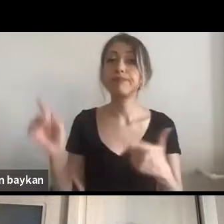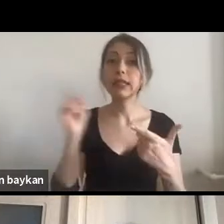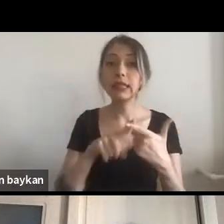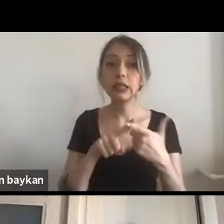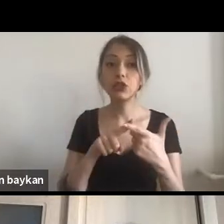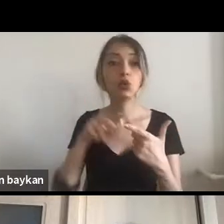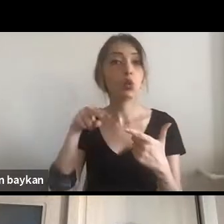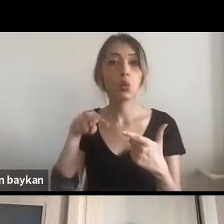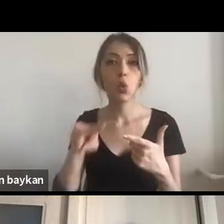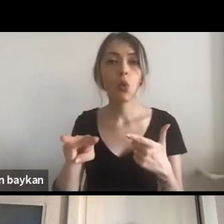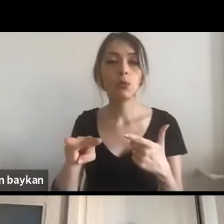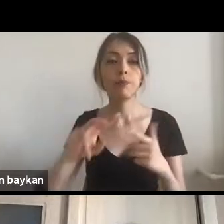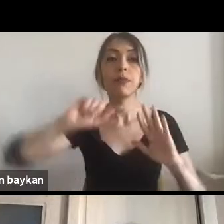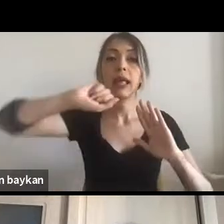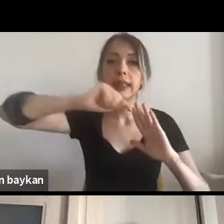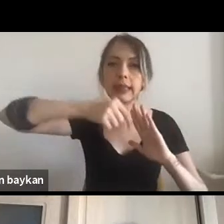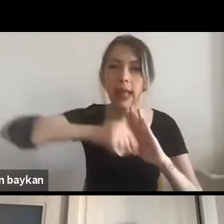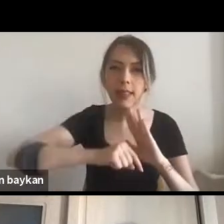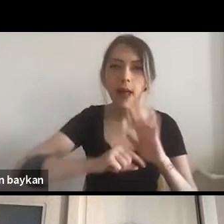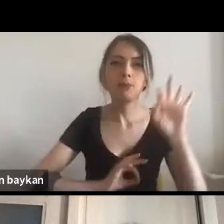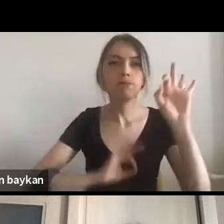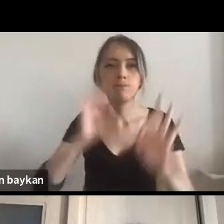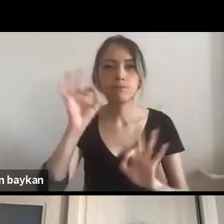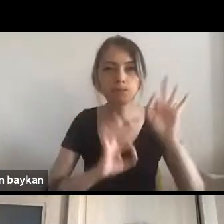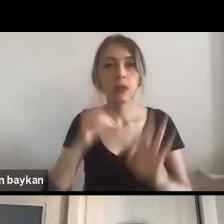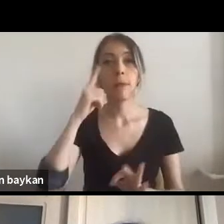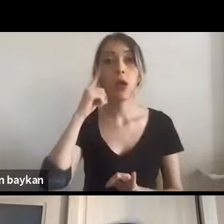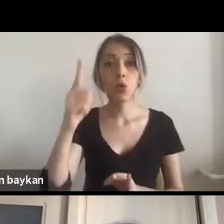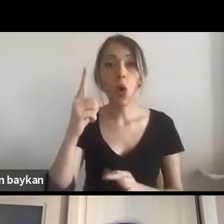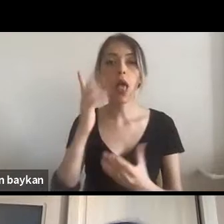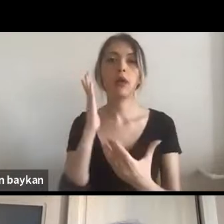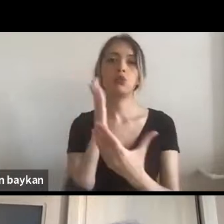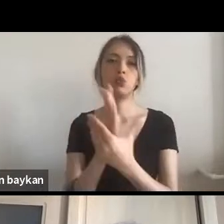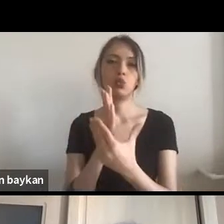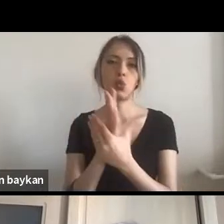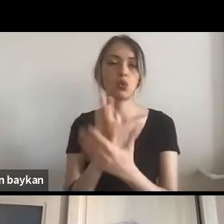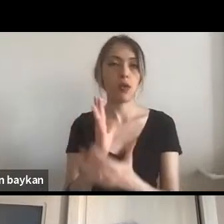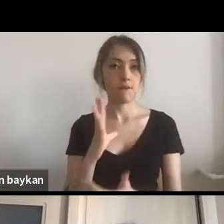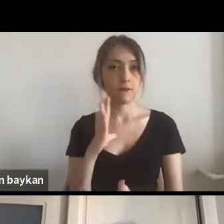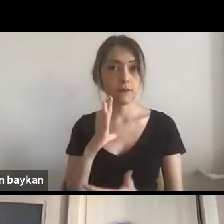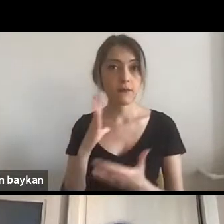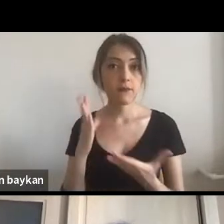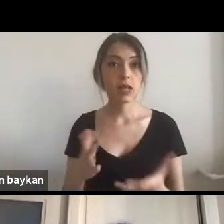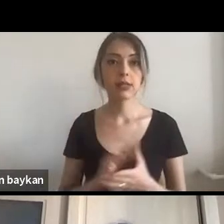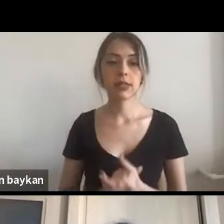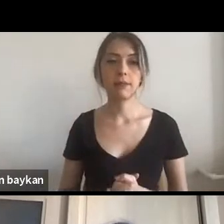yöntemimiz nitelikli izleme kapsamında olan ve